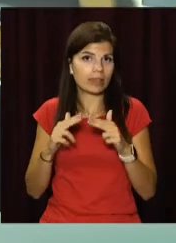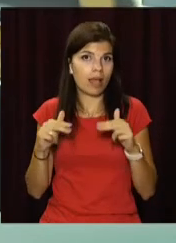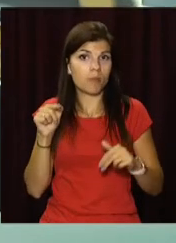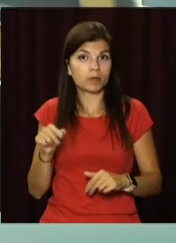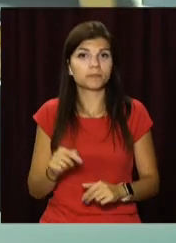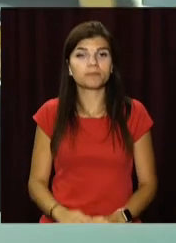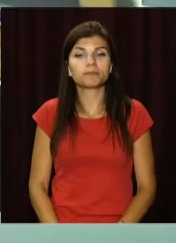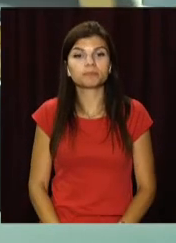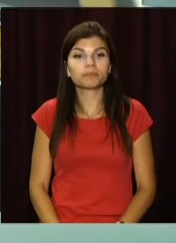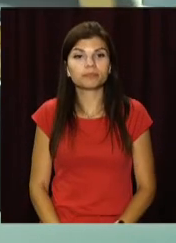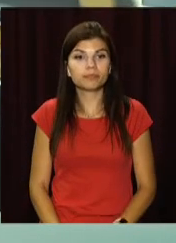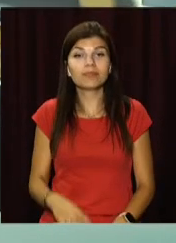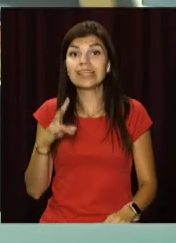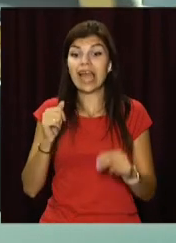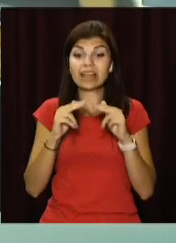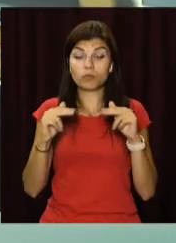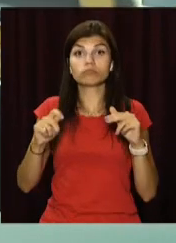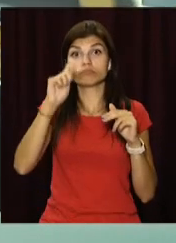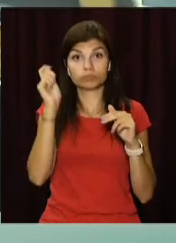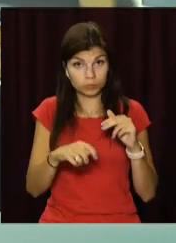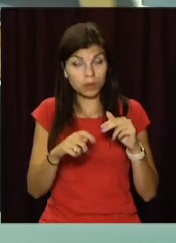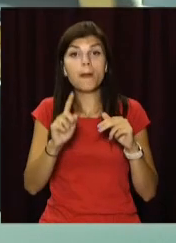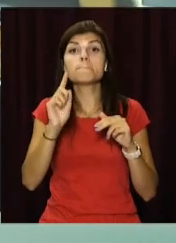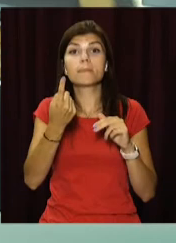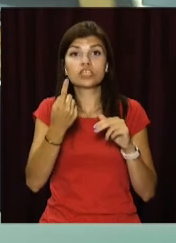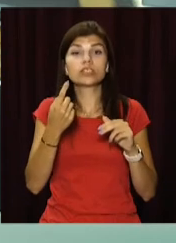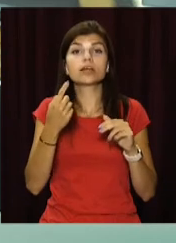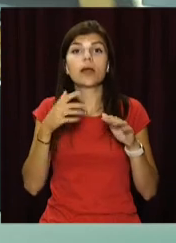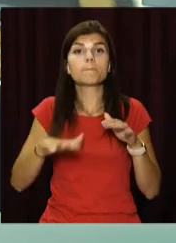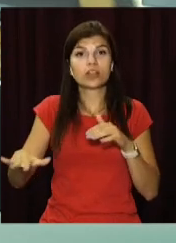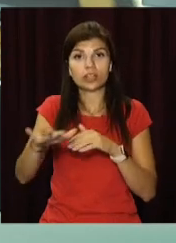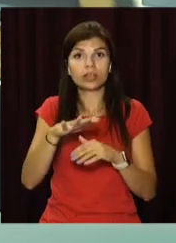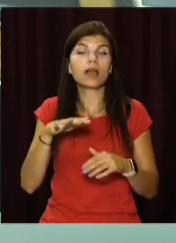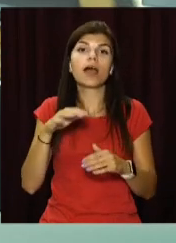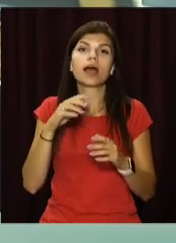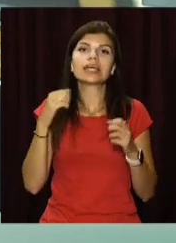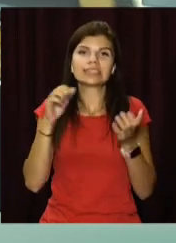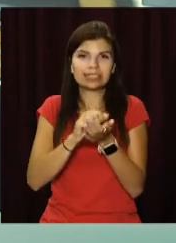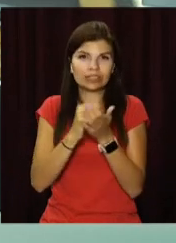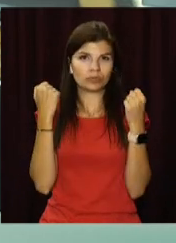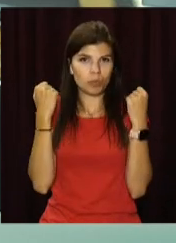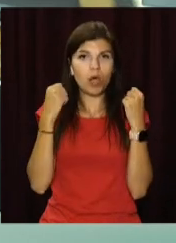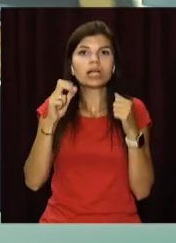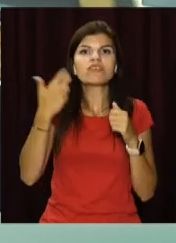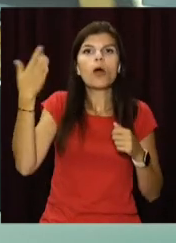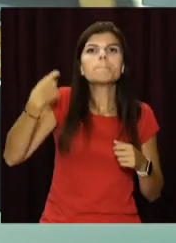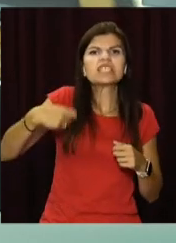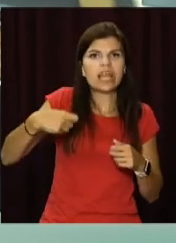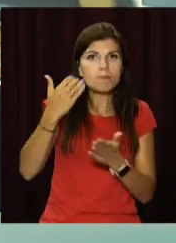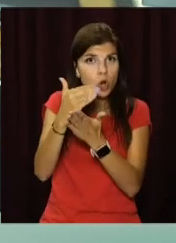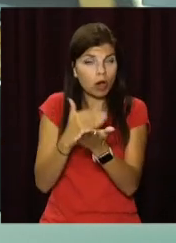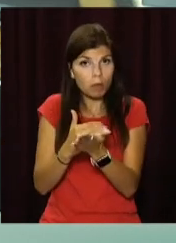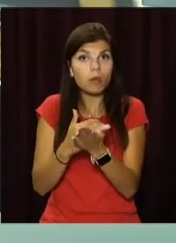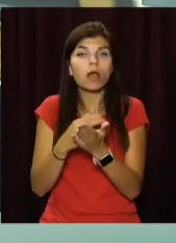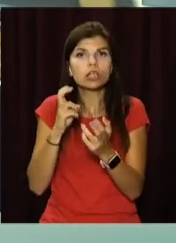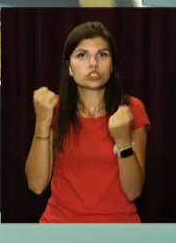Старт покладений. На Дніпропетровщині відкрили перший майданчик для занять спортом за президентською програмою «Активний парк» локації здорової